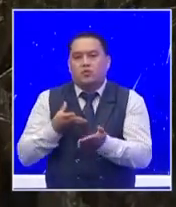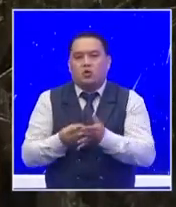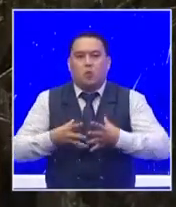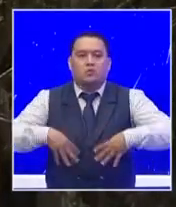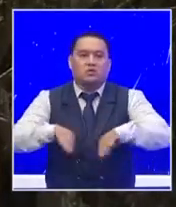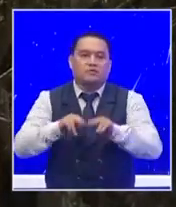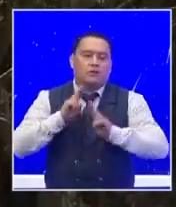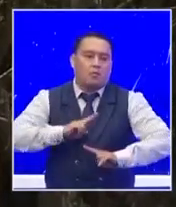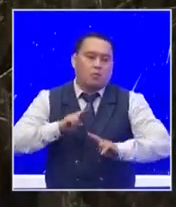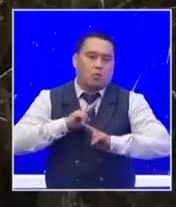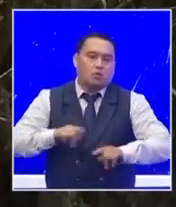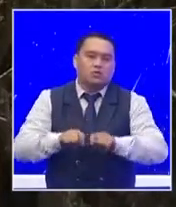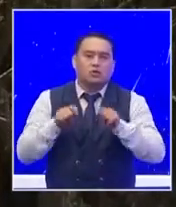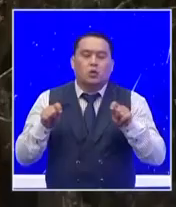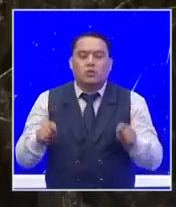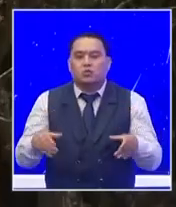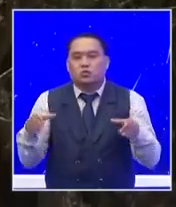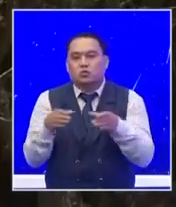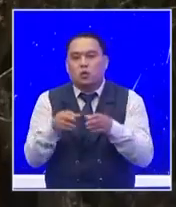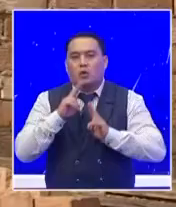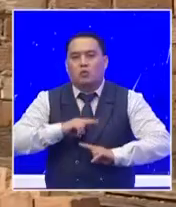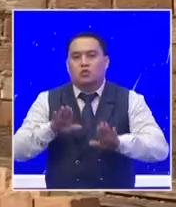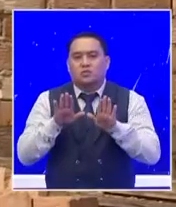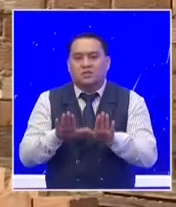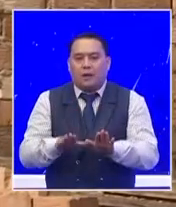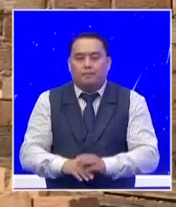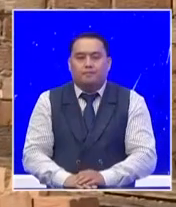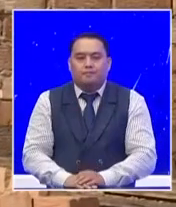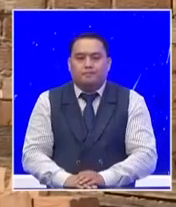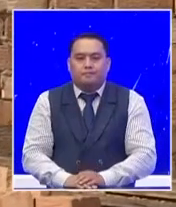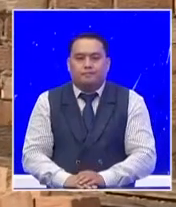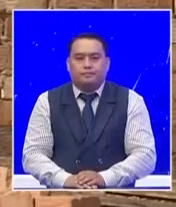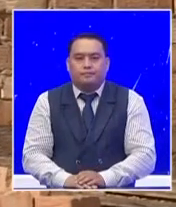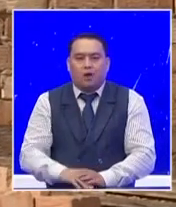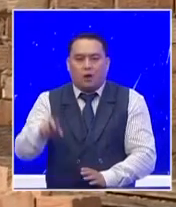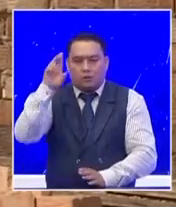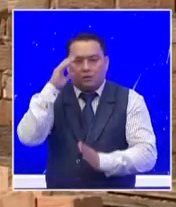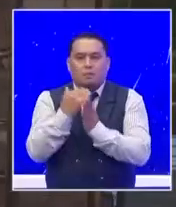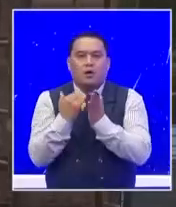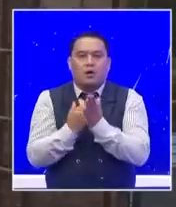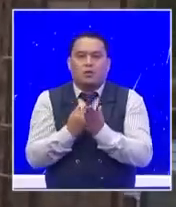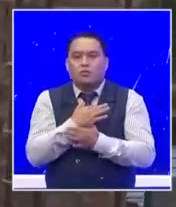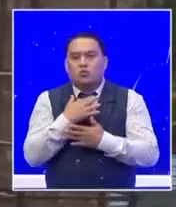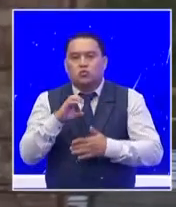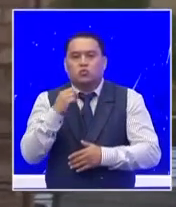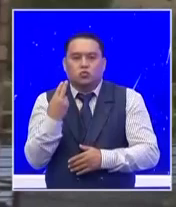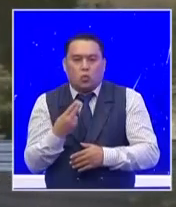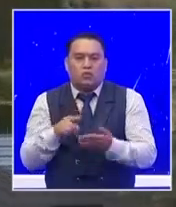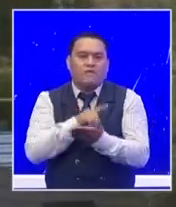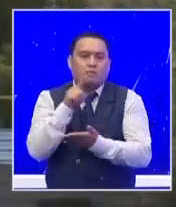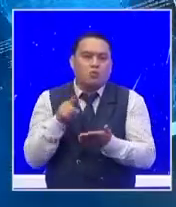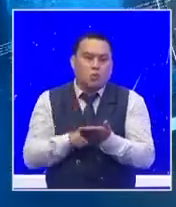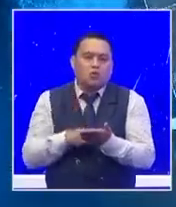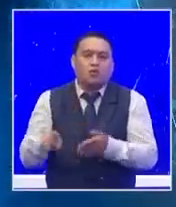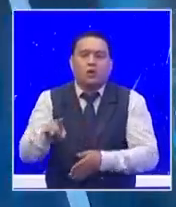общественным работам. Также созданы стабильные социальные рабочие места. Таким образом, государственные программы решают многолетние социальные вопросы